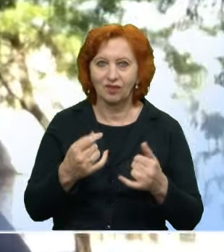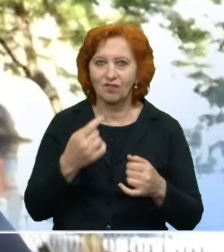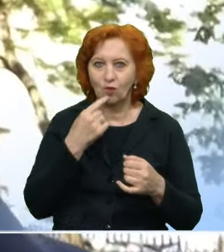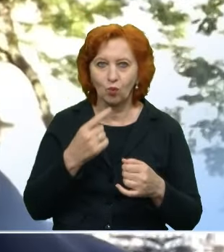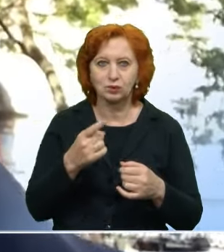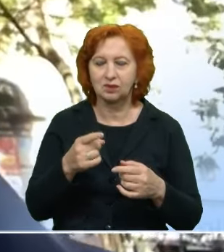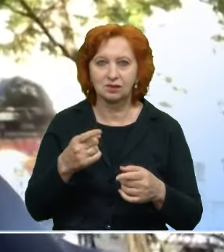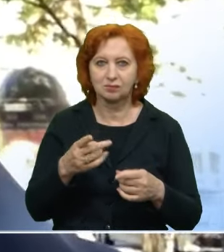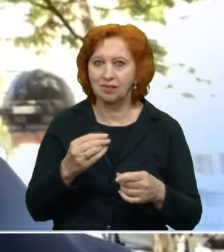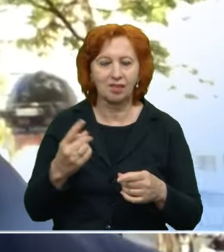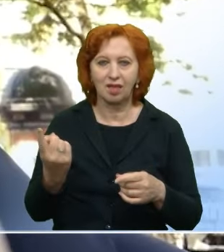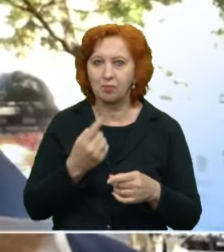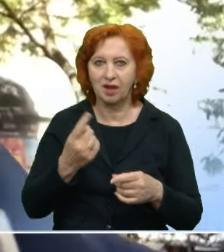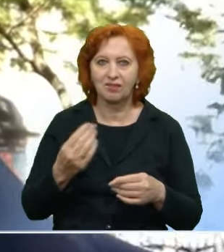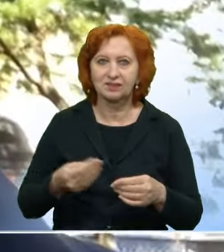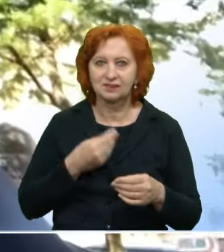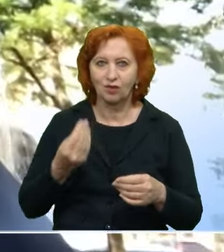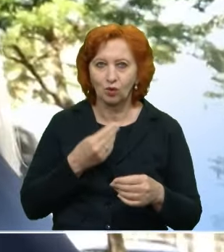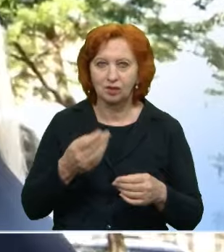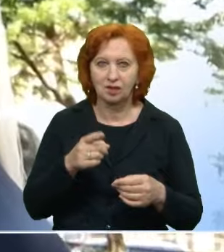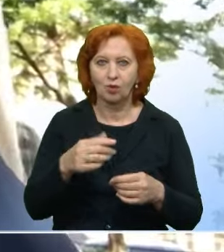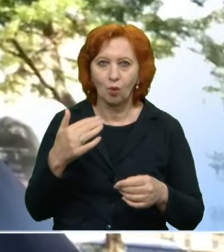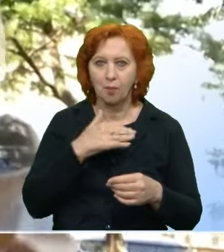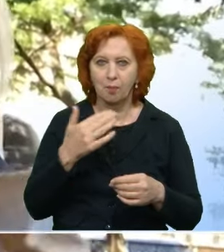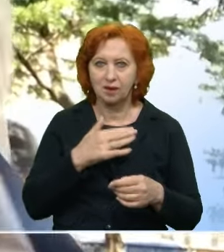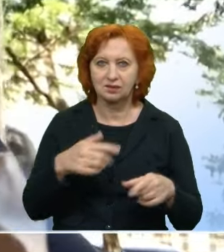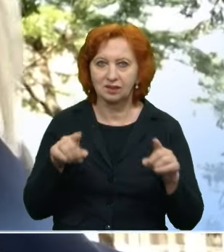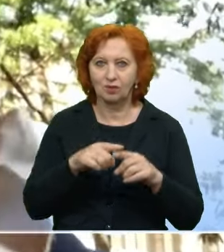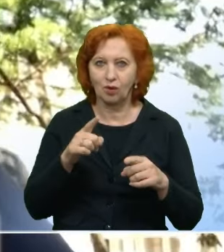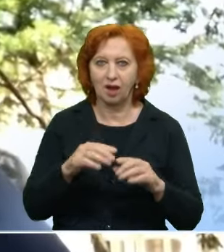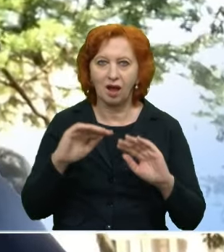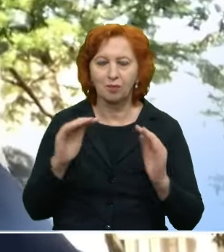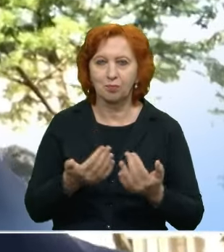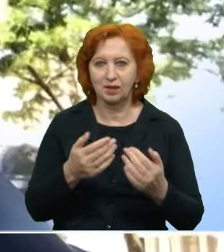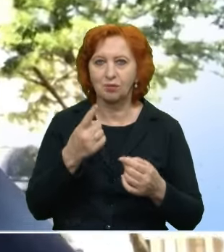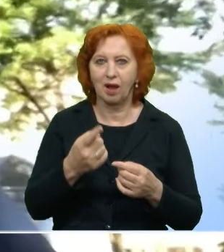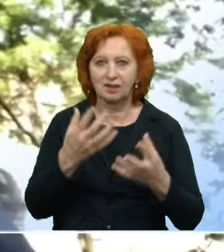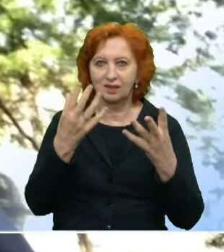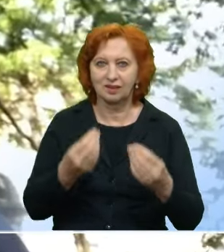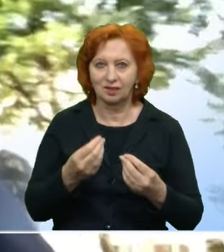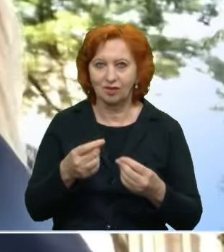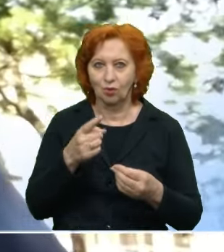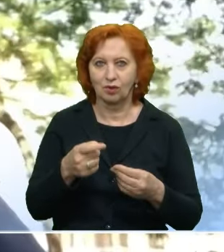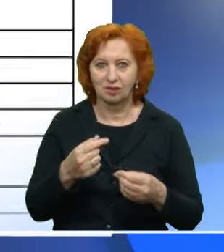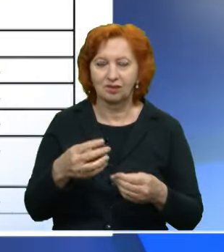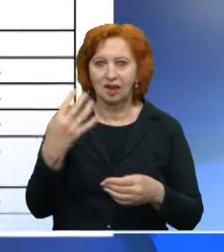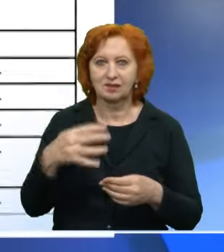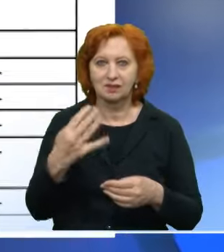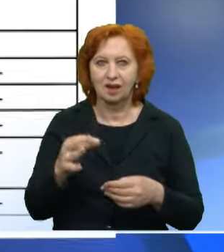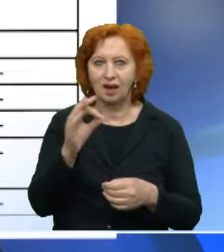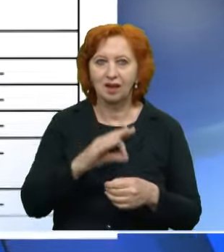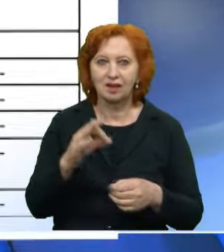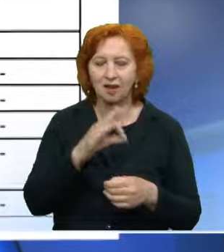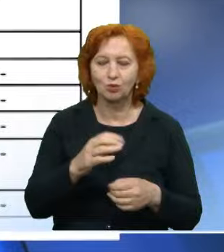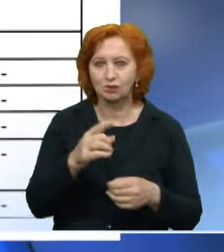если честно, не первой свежести, и тем более мясо находится там как минимум один день на 40-градусной жаре. По